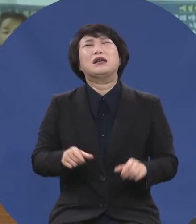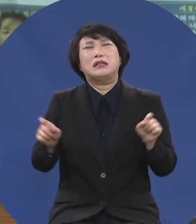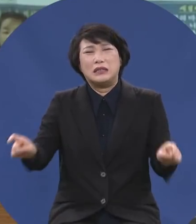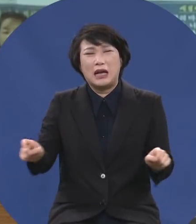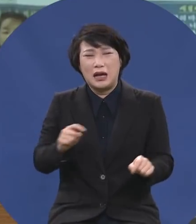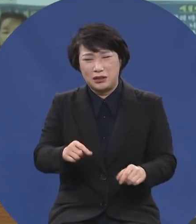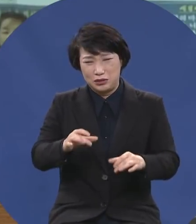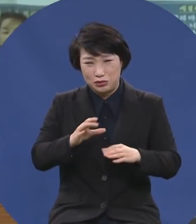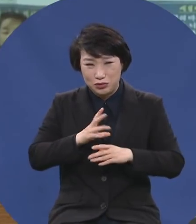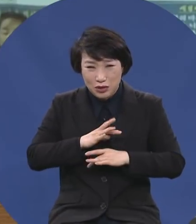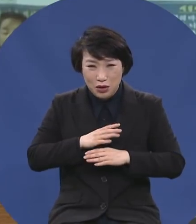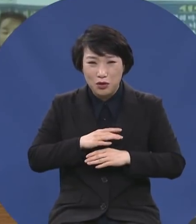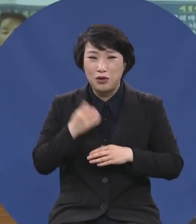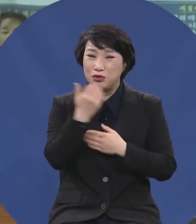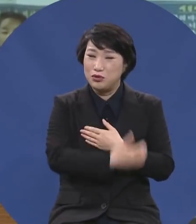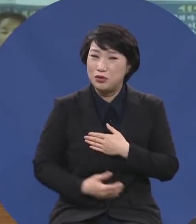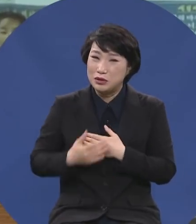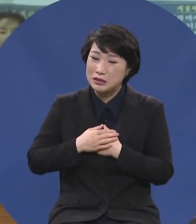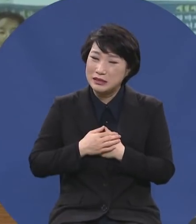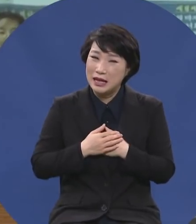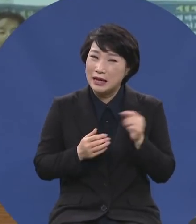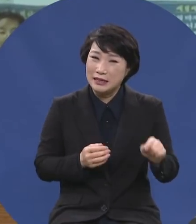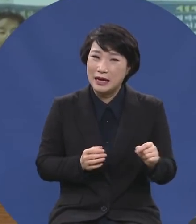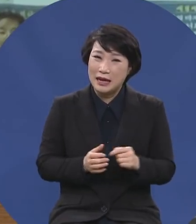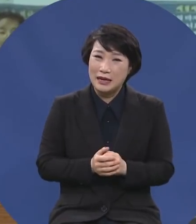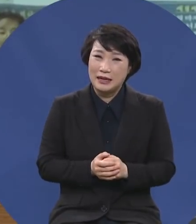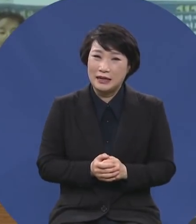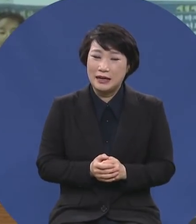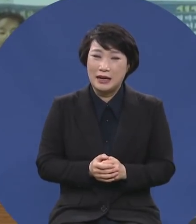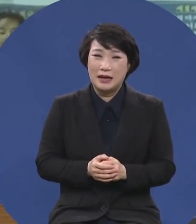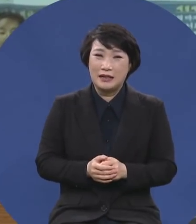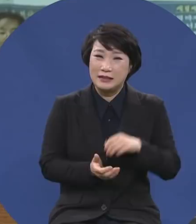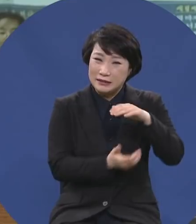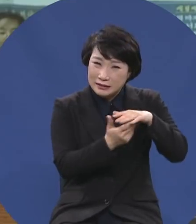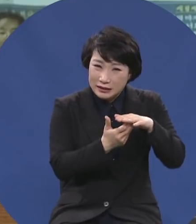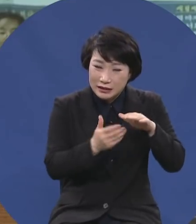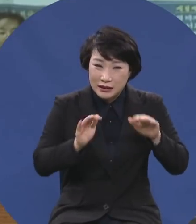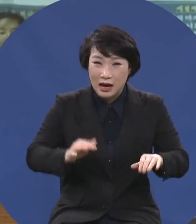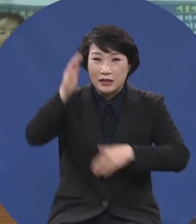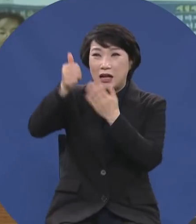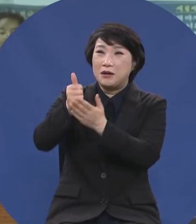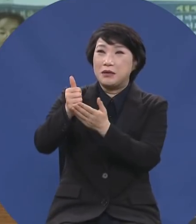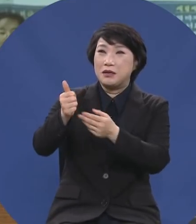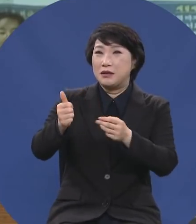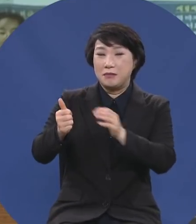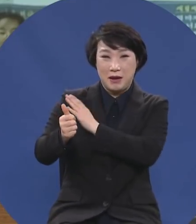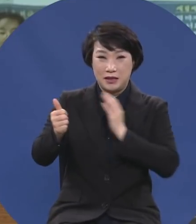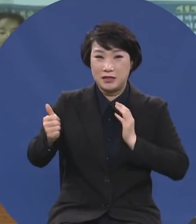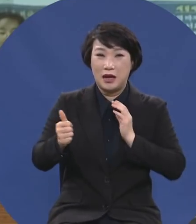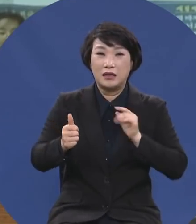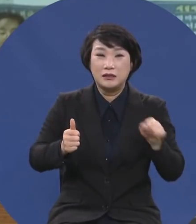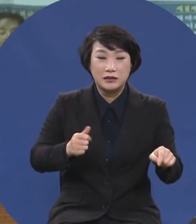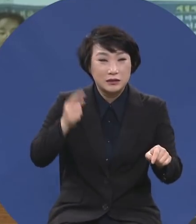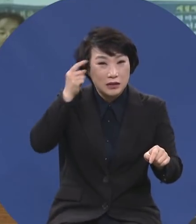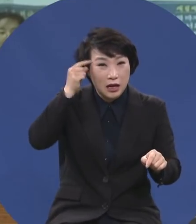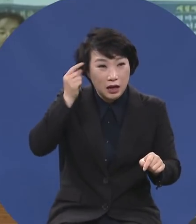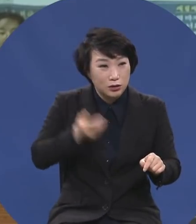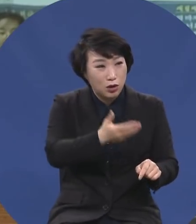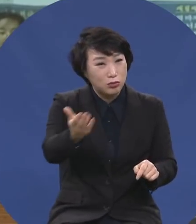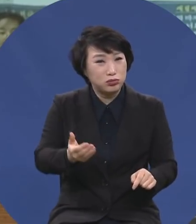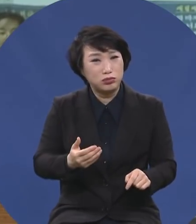여러분 이것이 육신에 아주 하나님을 배역하는 소린가를 여러분